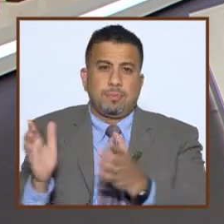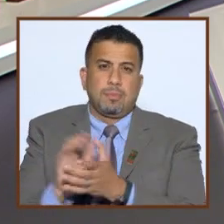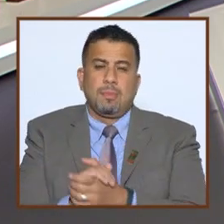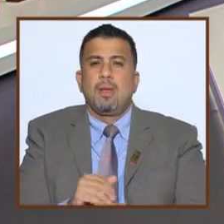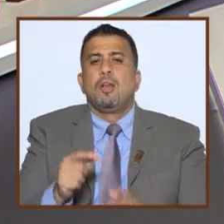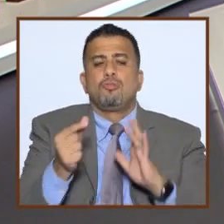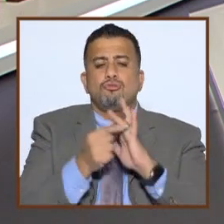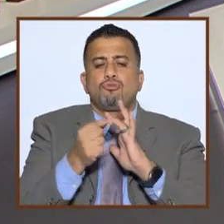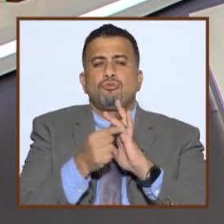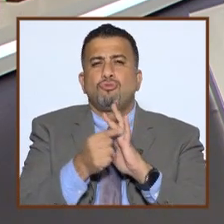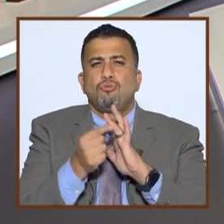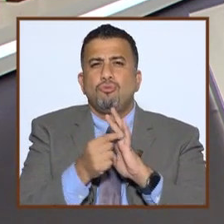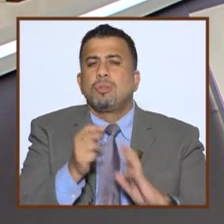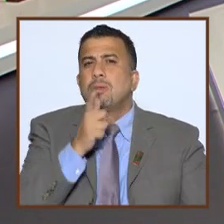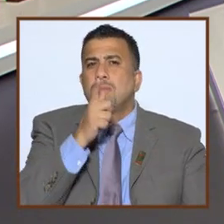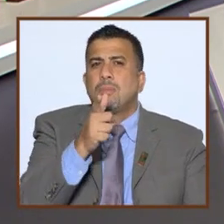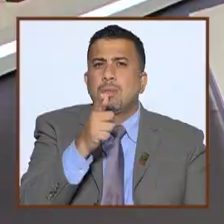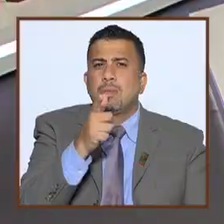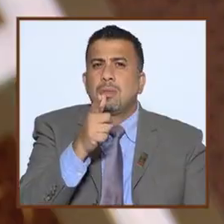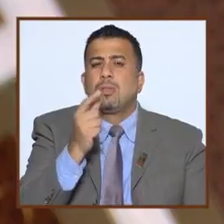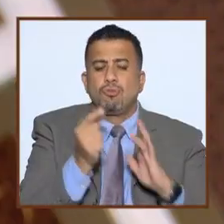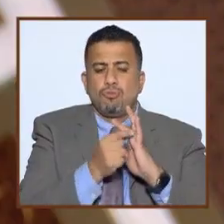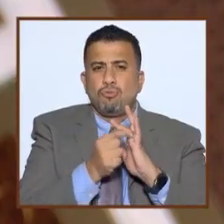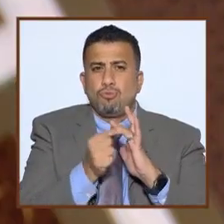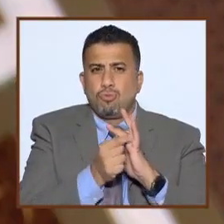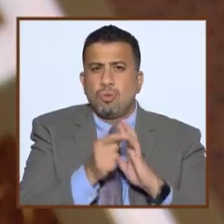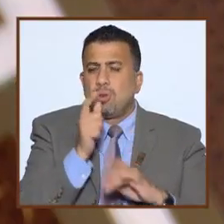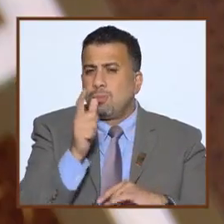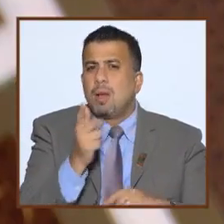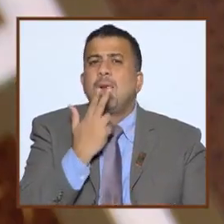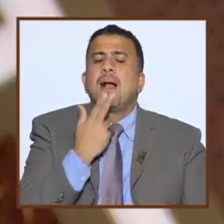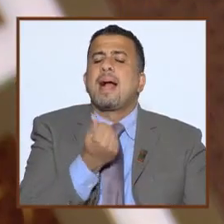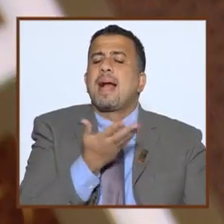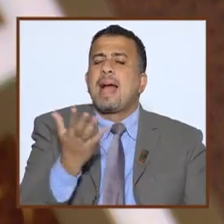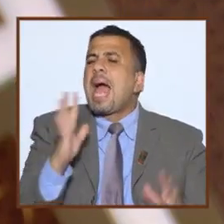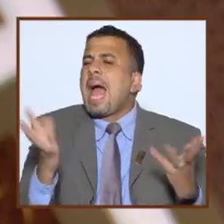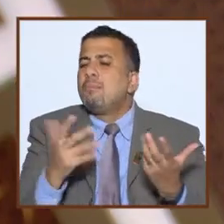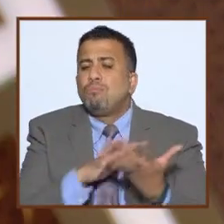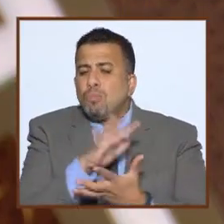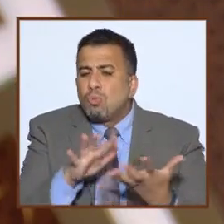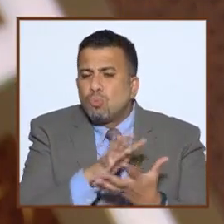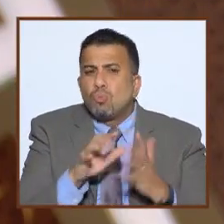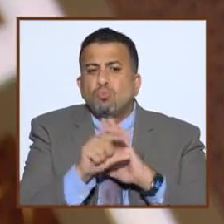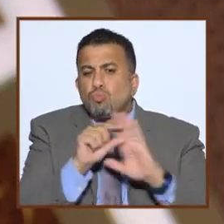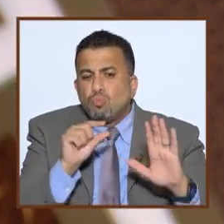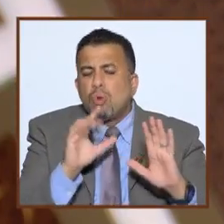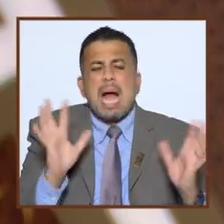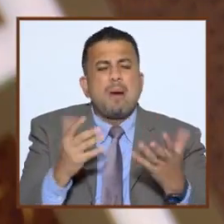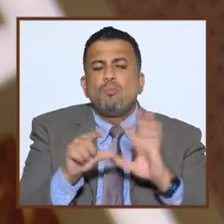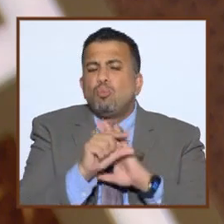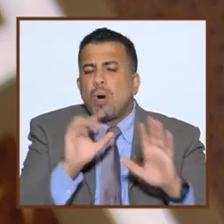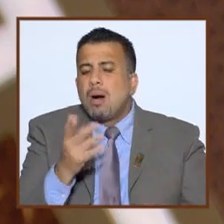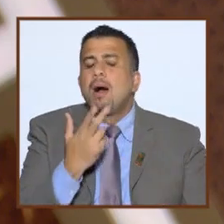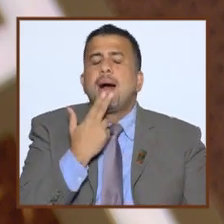خيره تقول الكلمه هذه طيبه اي نعم طيبه يا هند كلمه خيره طيبه الخير فيما اختاره الله عز وجل